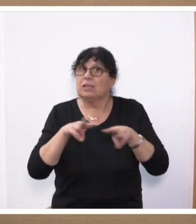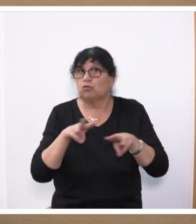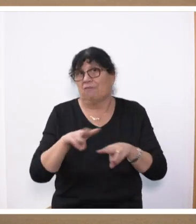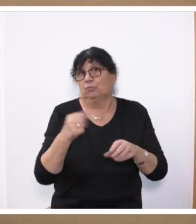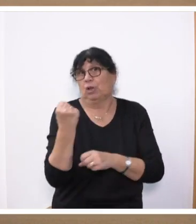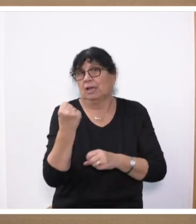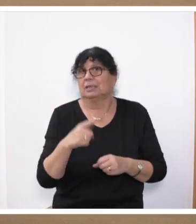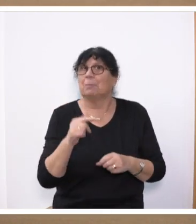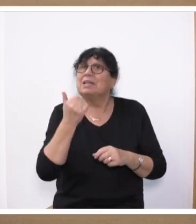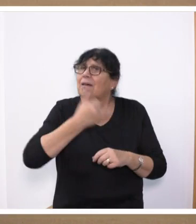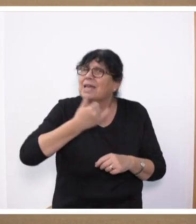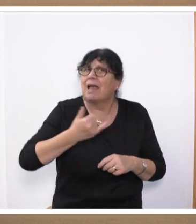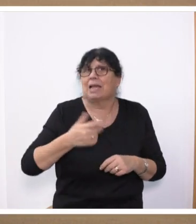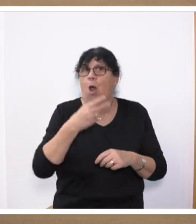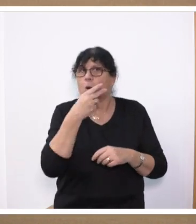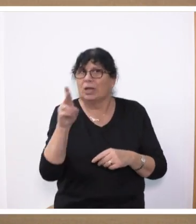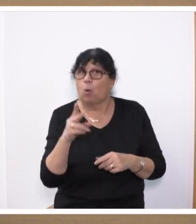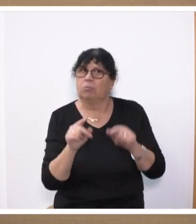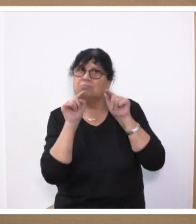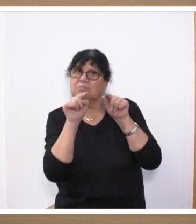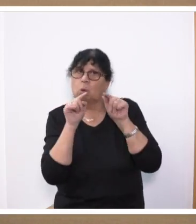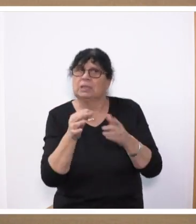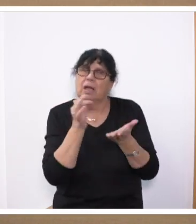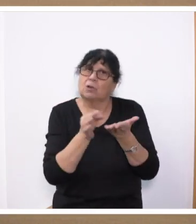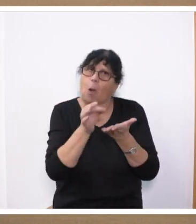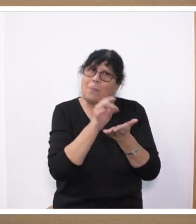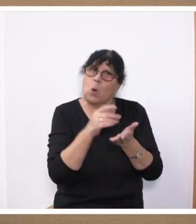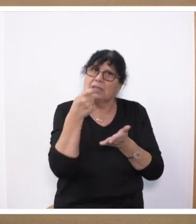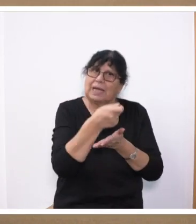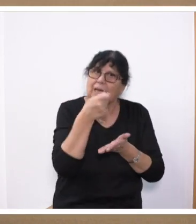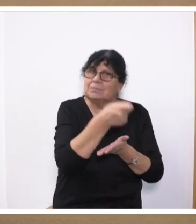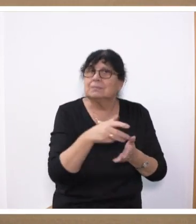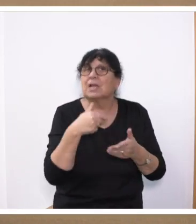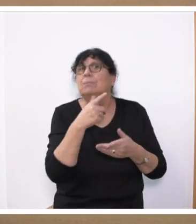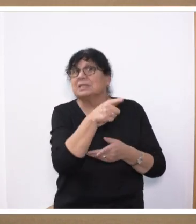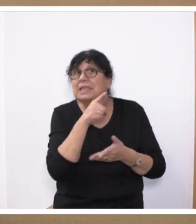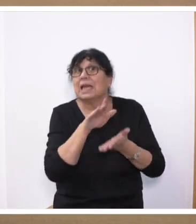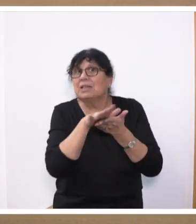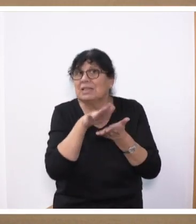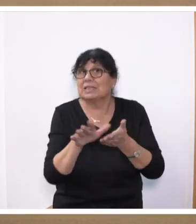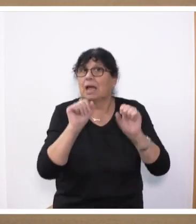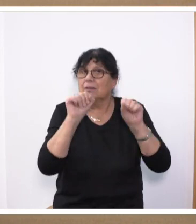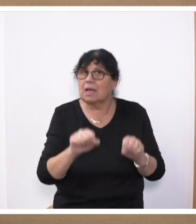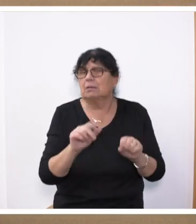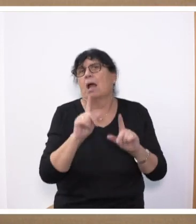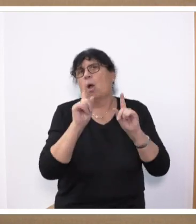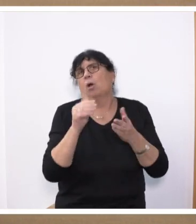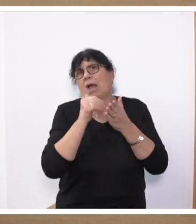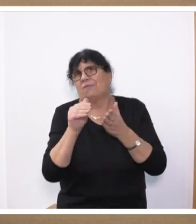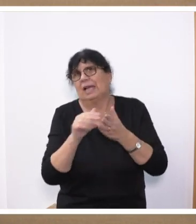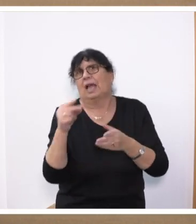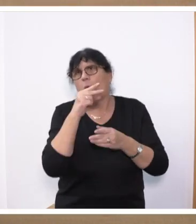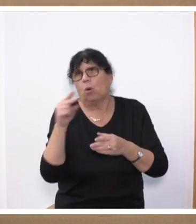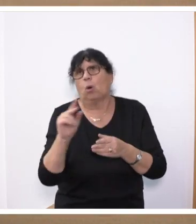Geld, mit jedem Euro, den wir auch dort den Kommunen zufließen lassen, den sie dann investieren können, werden auch weitere Euro